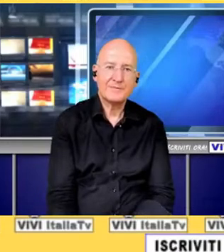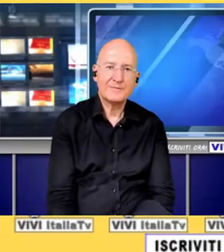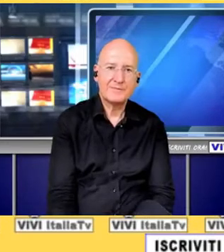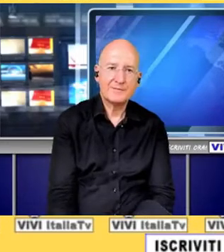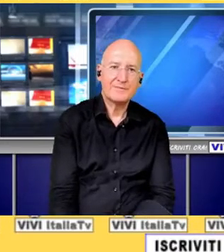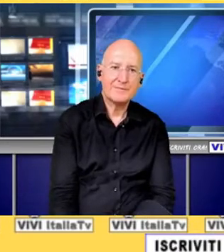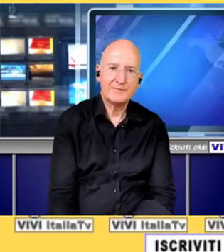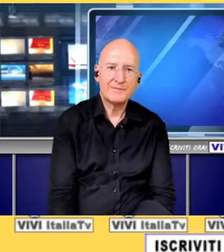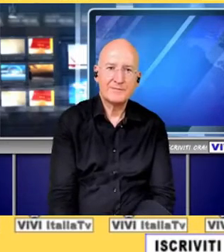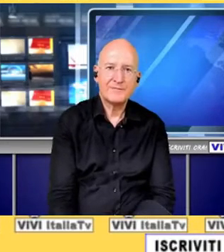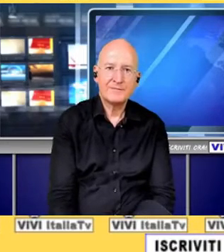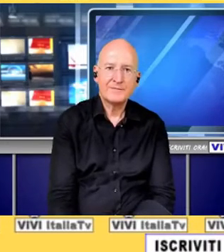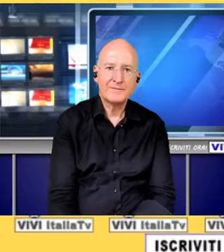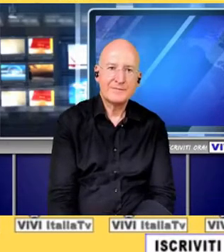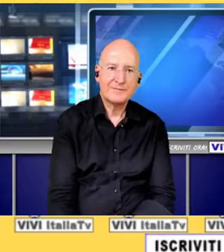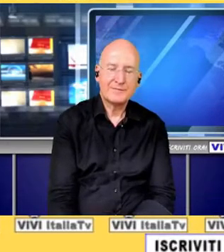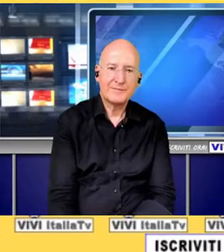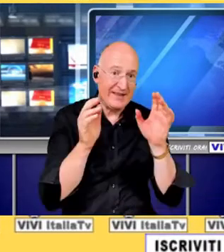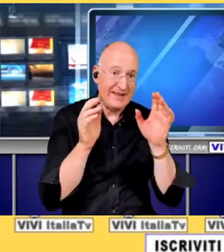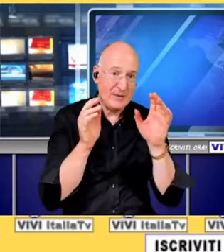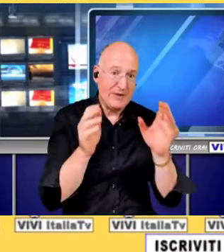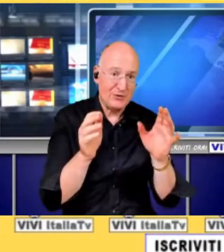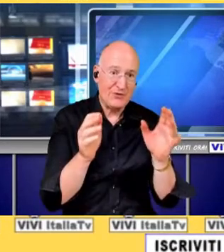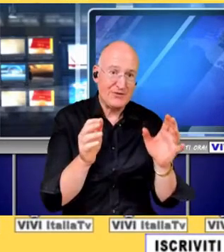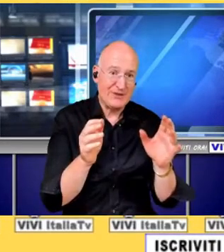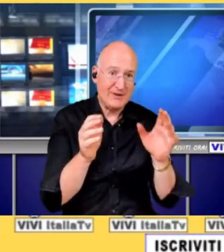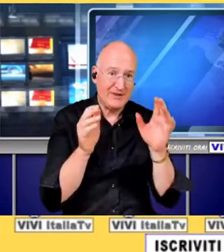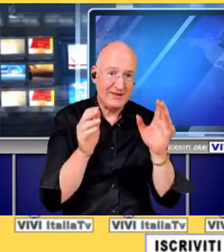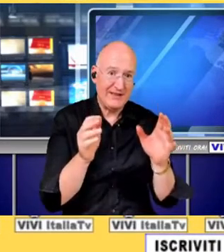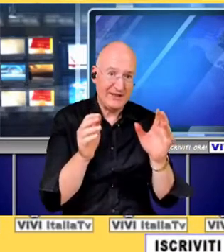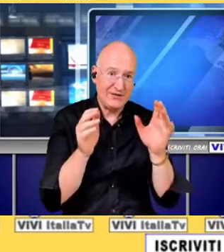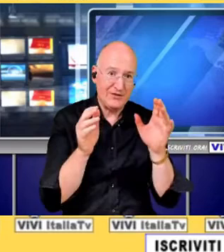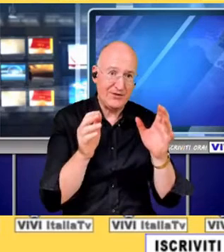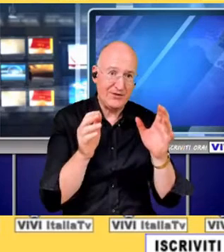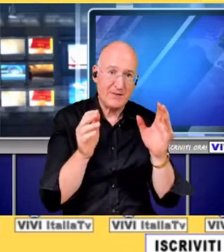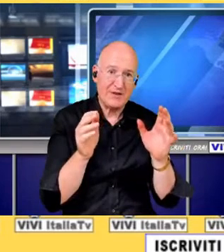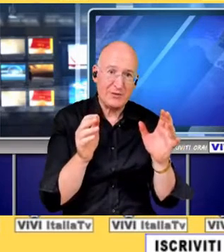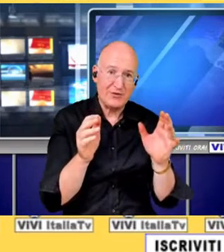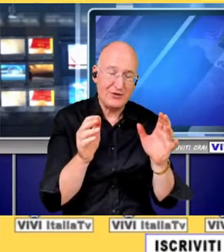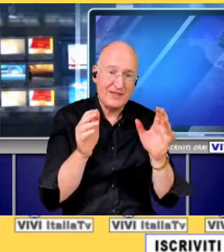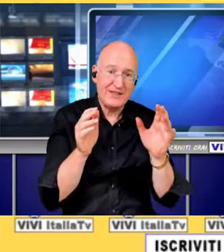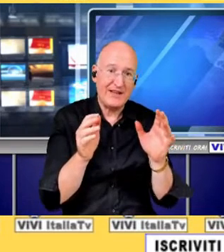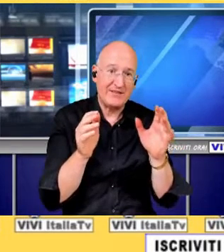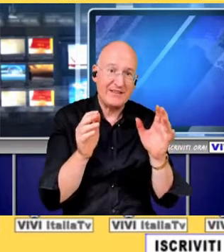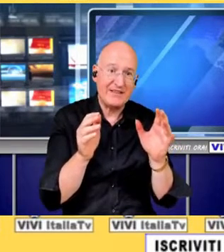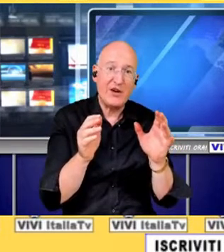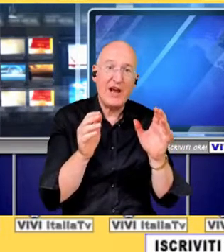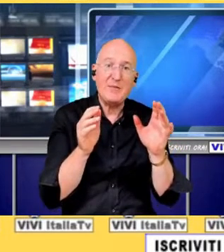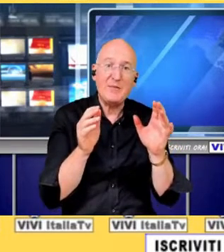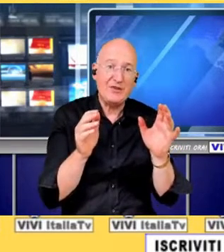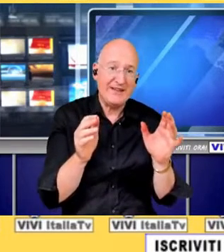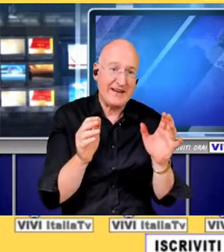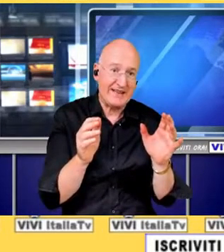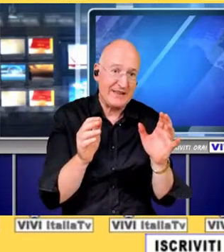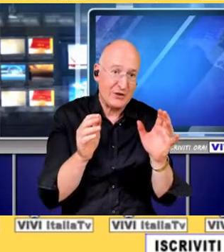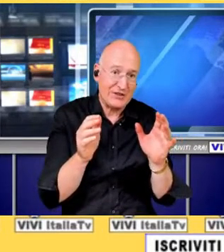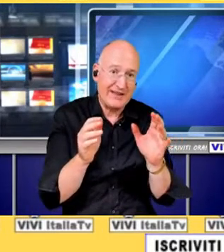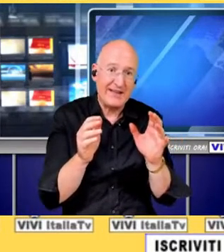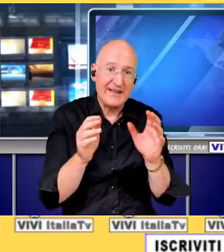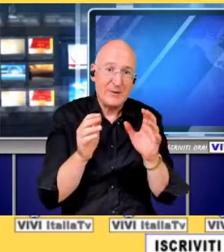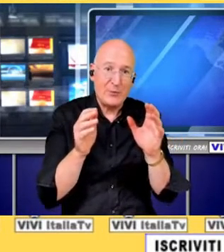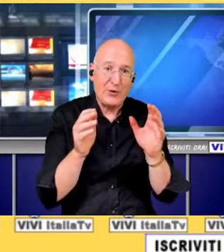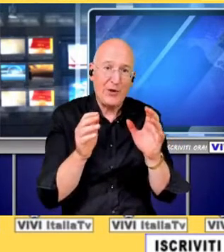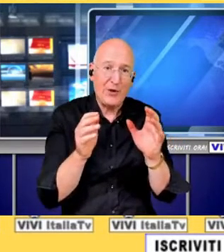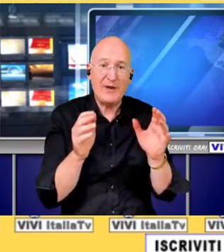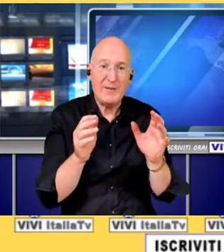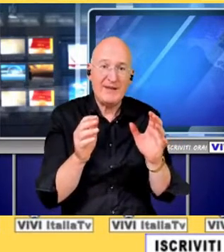ore e ore e ore in queste condizioni. Le temperature di funzionamento all'interno di una camera di combustione si avvicinano ai milioni di gradi, cosa